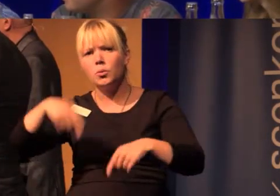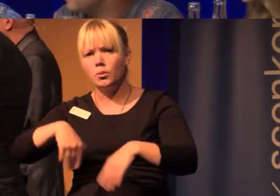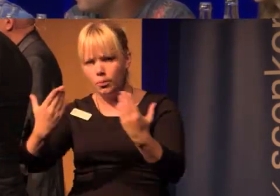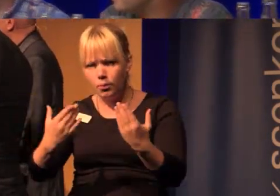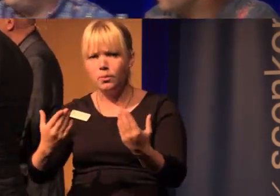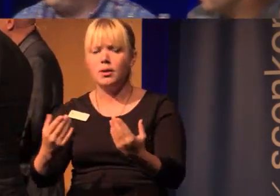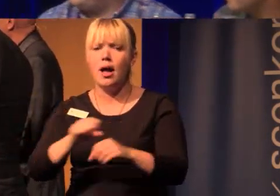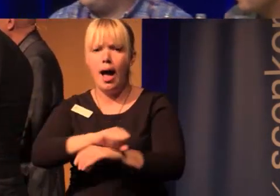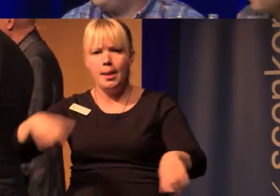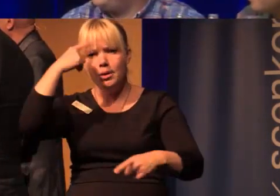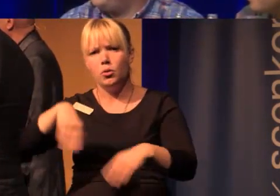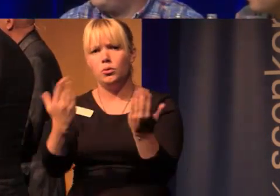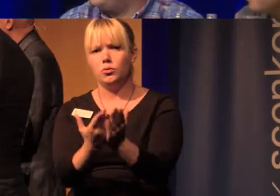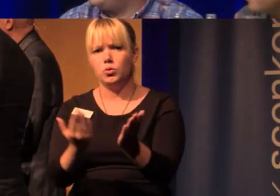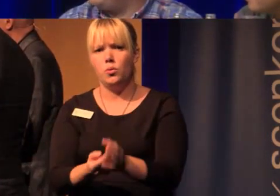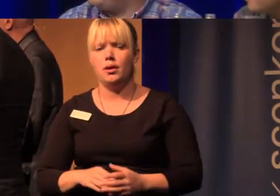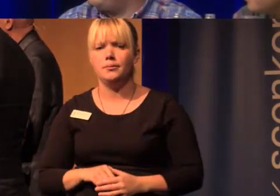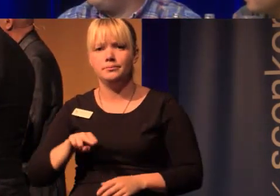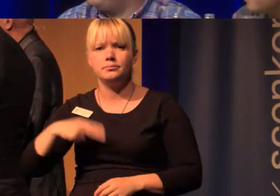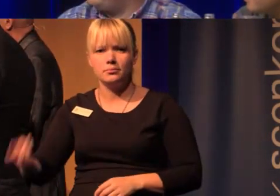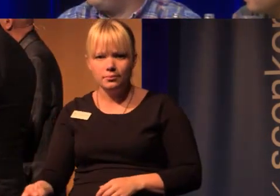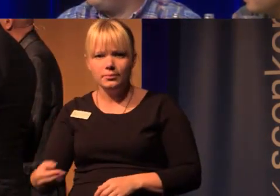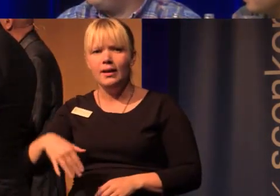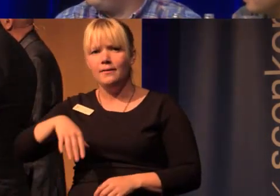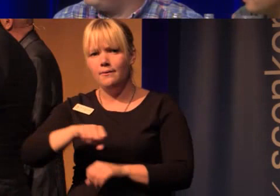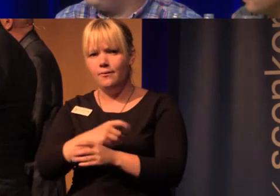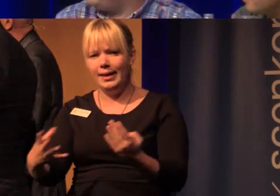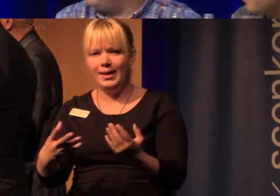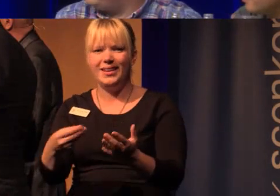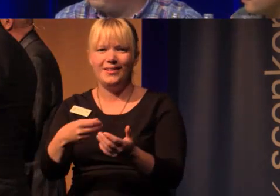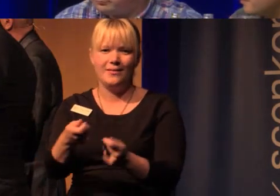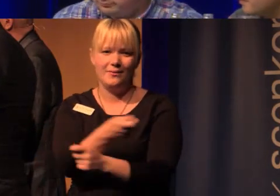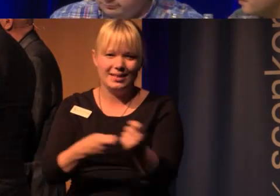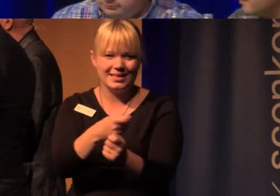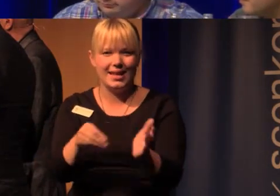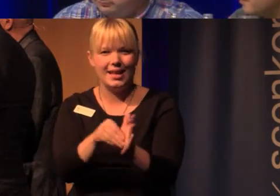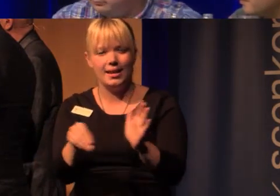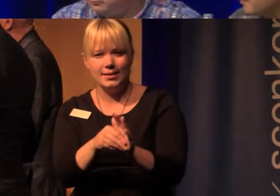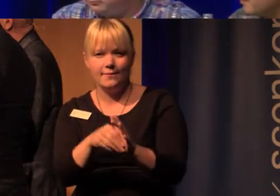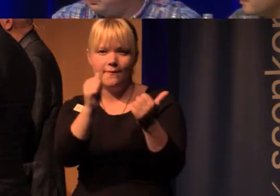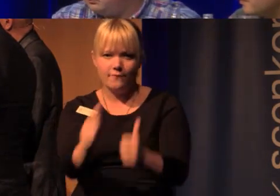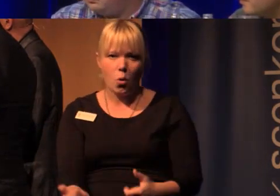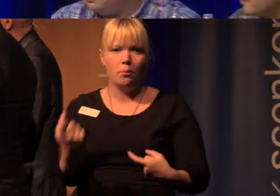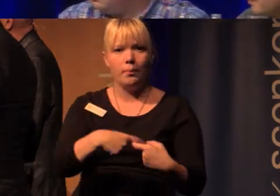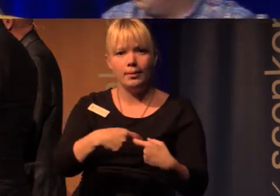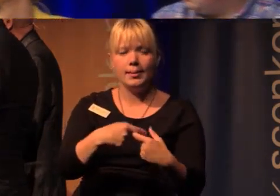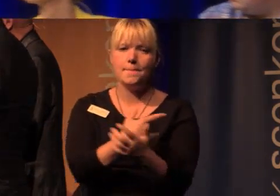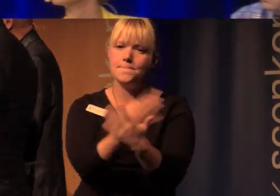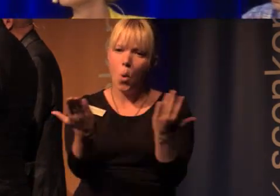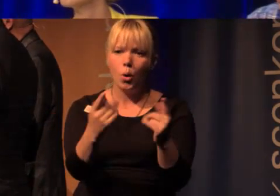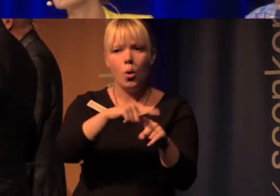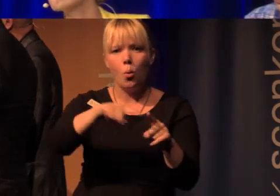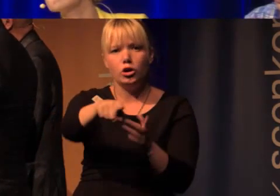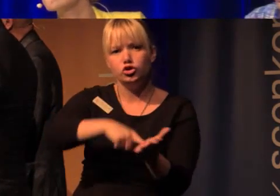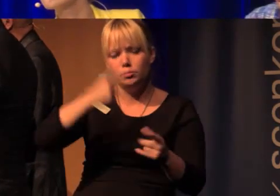kulturskola. Sara. Fler finansieringsformer för en kultur som är mångfacetterad och tillgänglig för många.